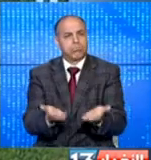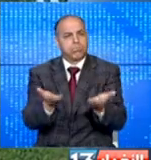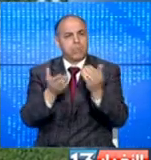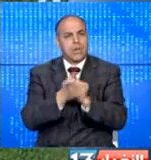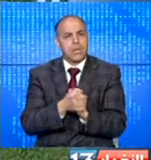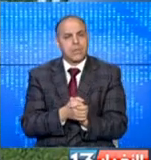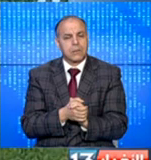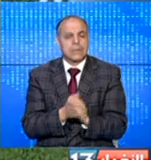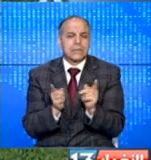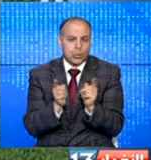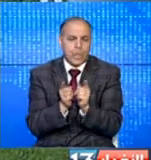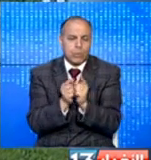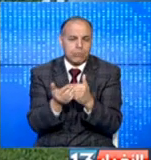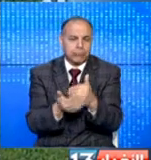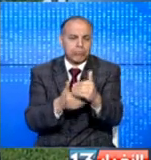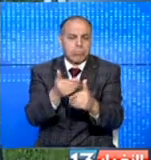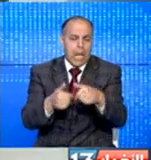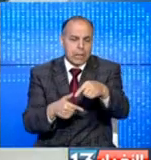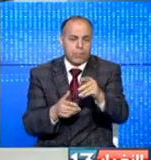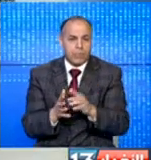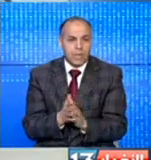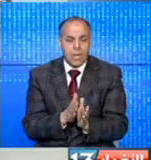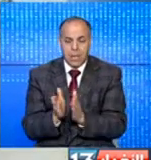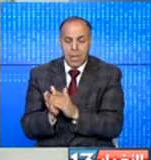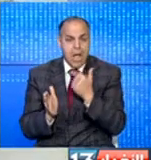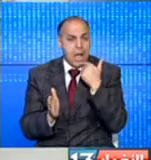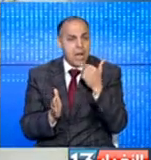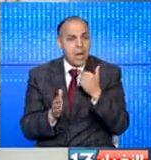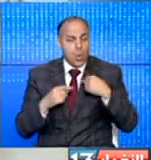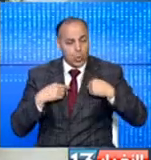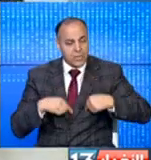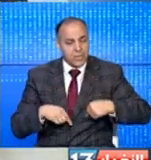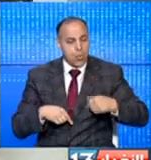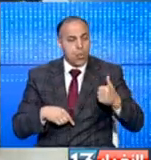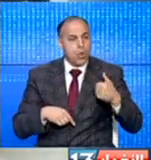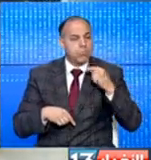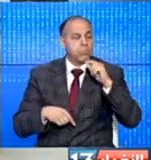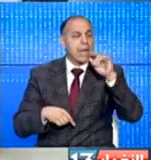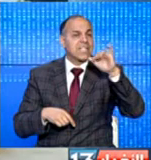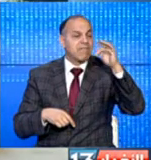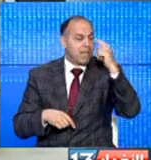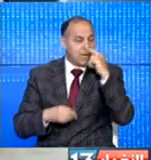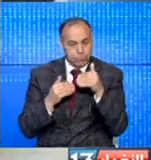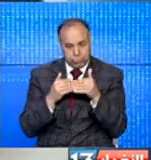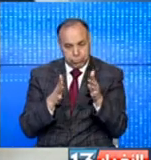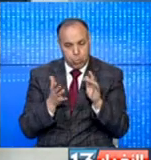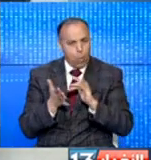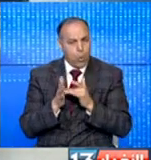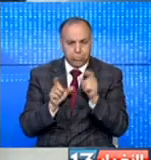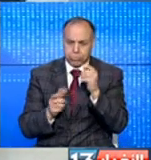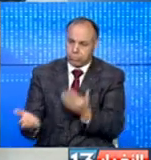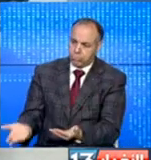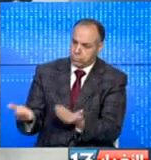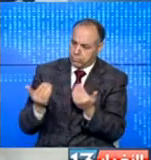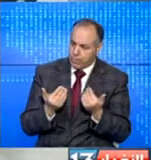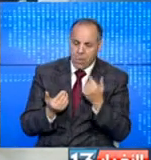مقولش كبيرة، على الأقل بسيطة في الأيام القادمة. من جهته تعهد رئيس الحكومة المكلف الياس الفخفاخ بالانفتاح على بقية الأطراف